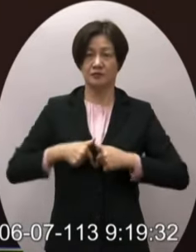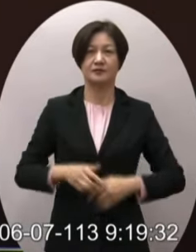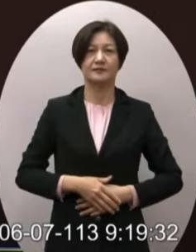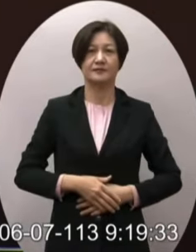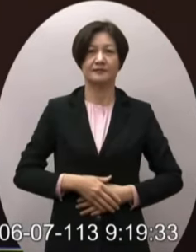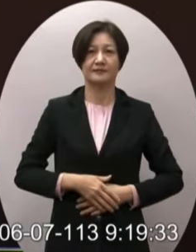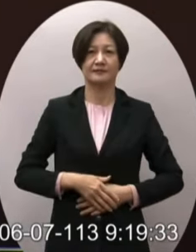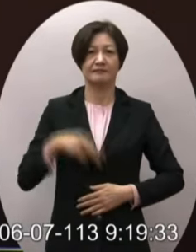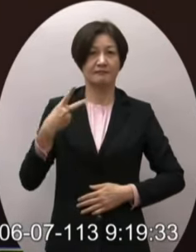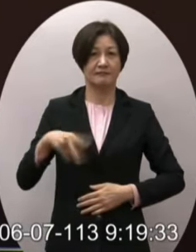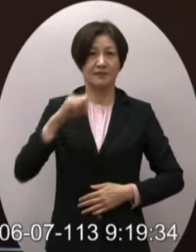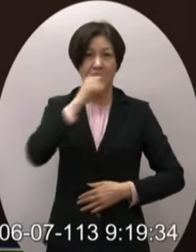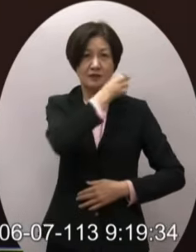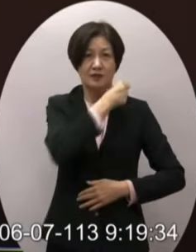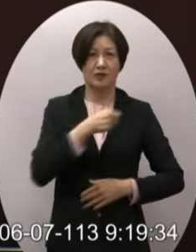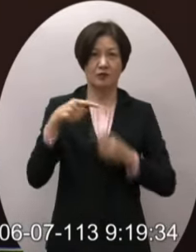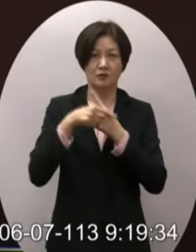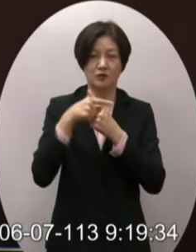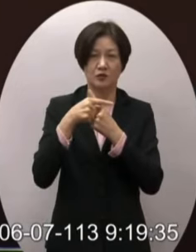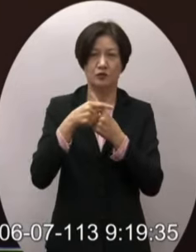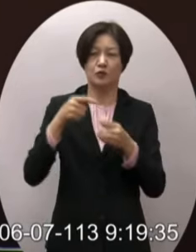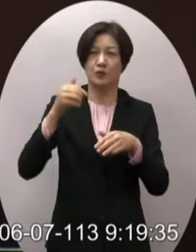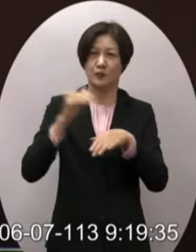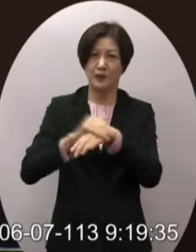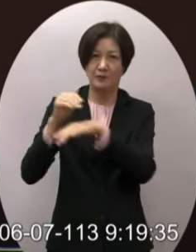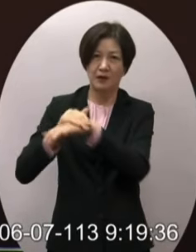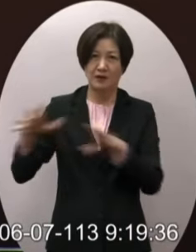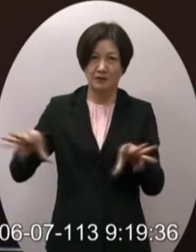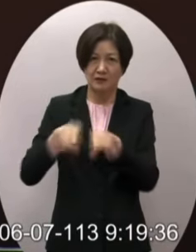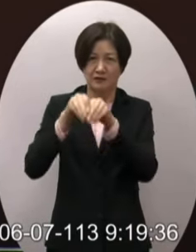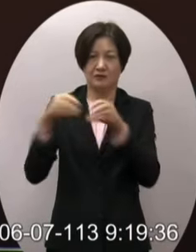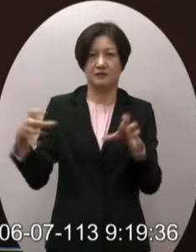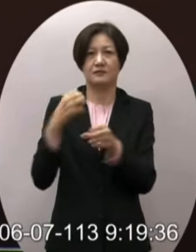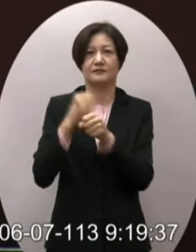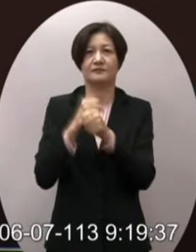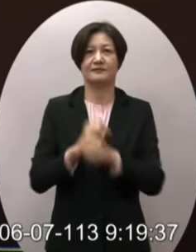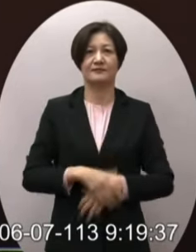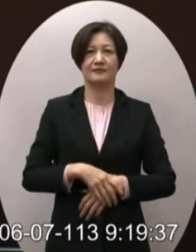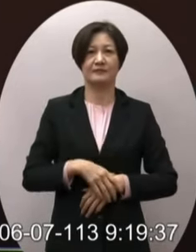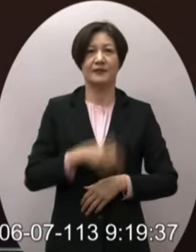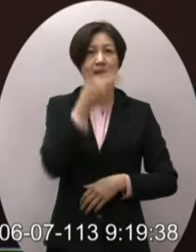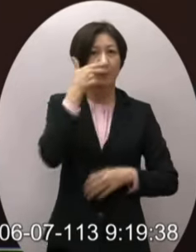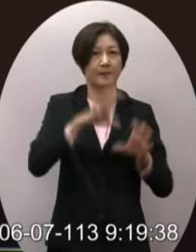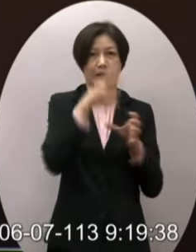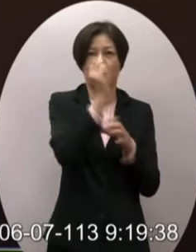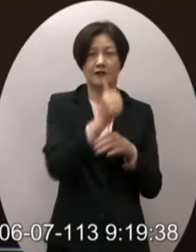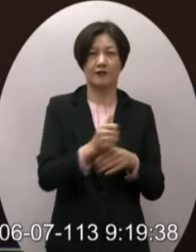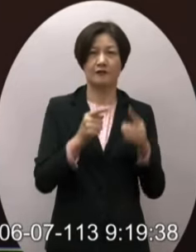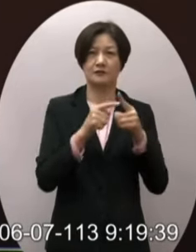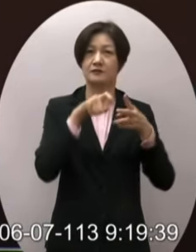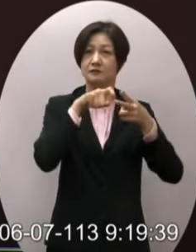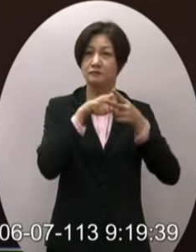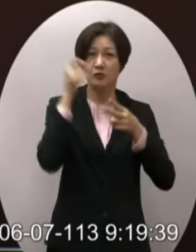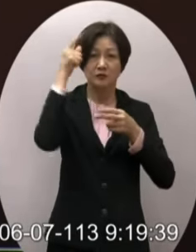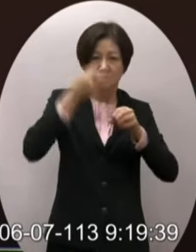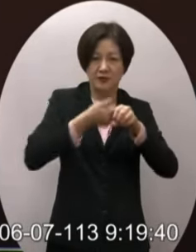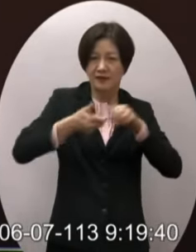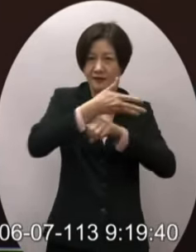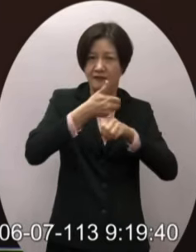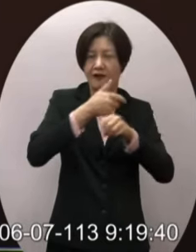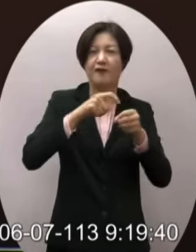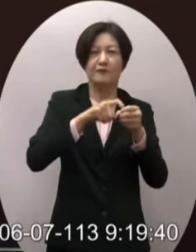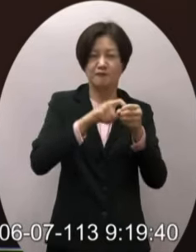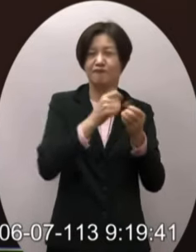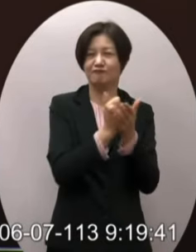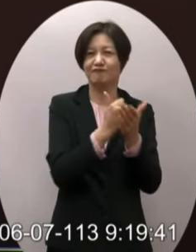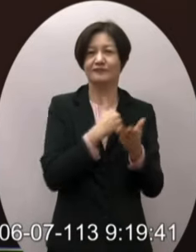伴建立更紧密的关系，响应赖清德总统的人工智慧岛的政策。那么我们数位部也预计将